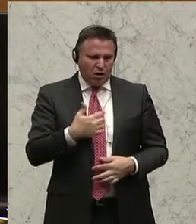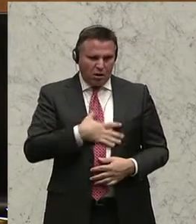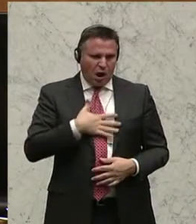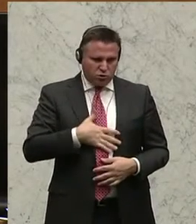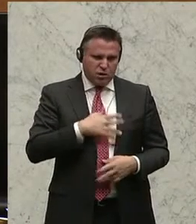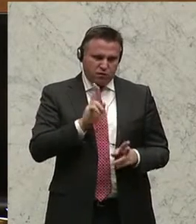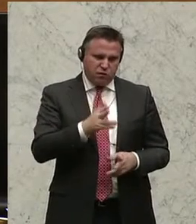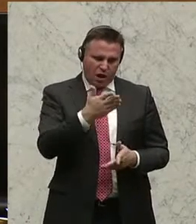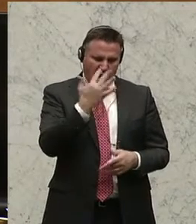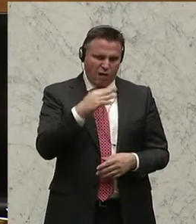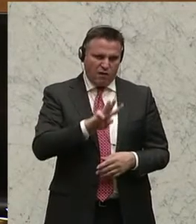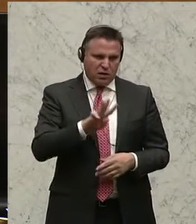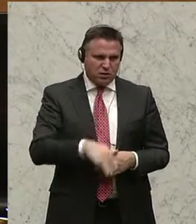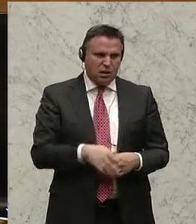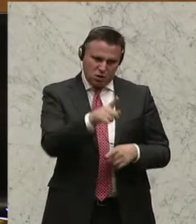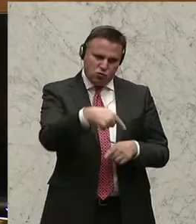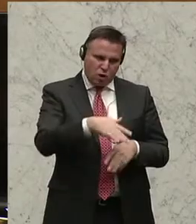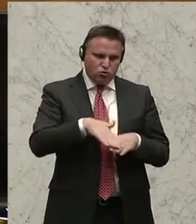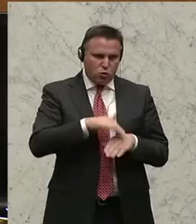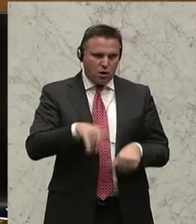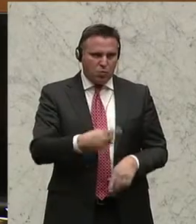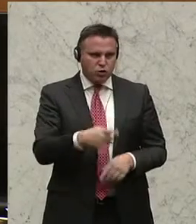Kollege Walser. Entschuldigen Sie sich.